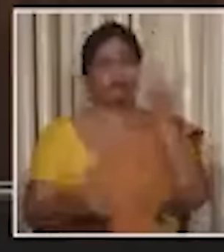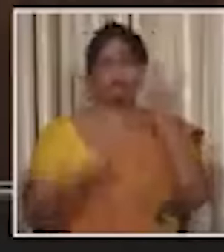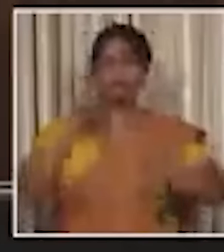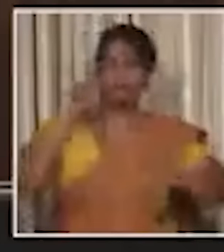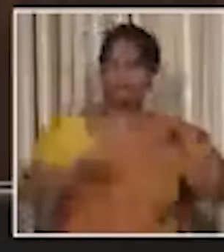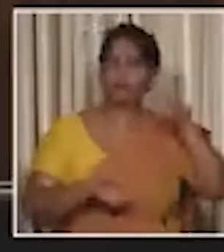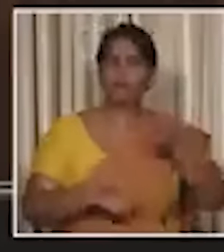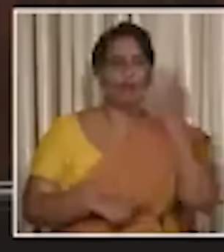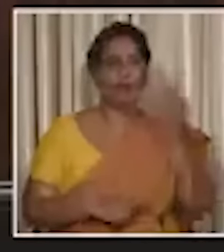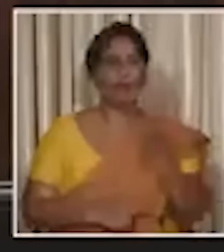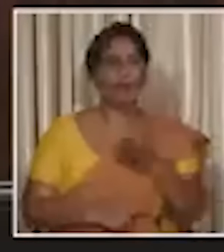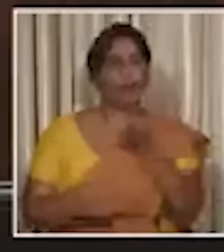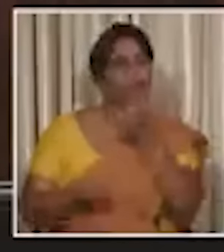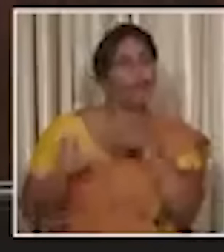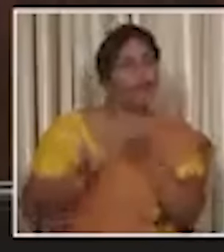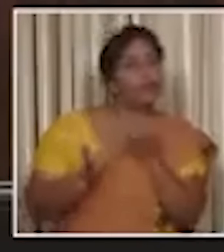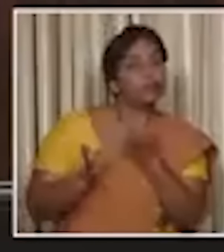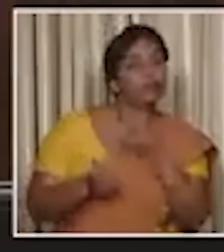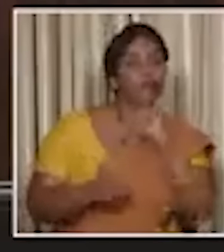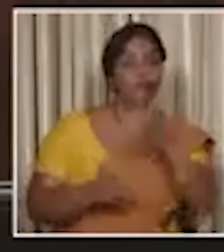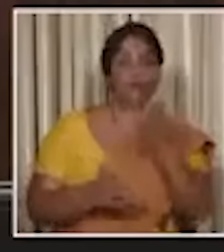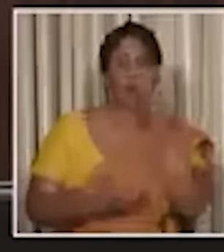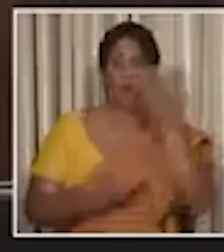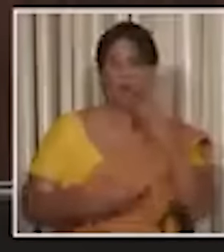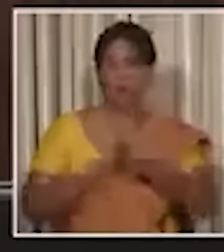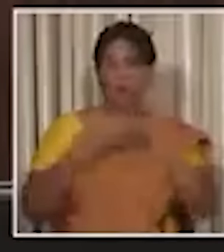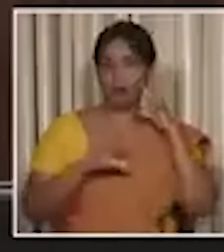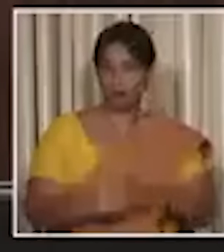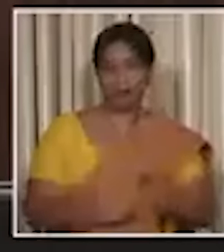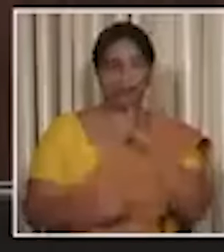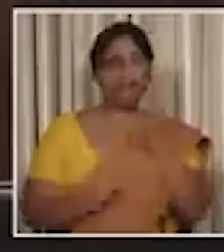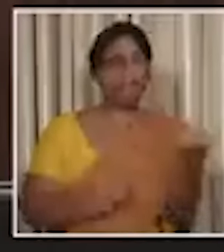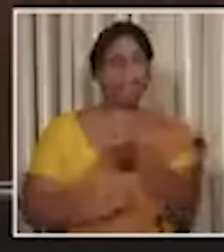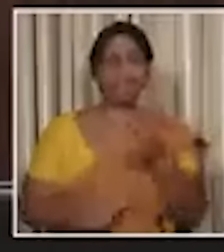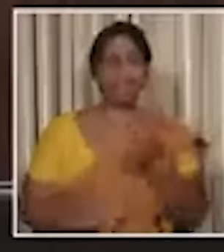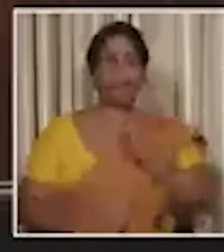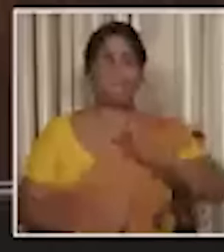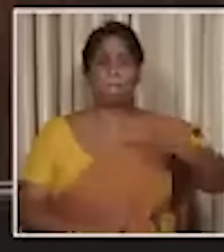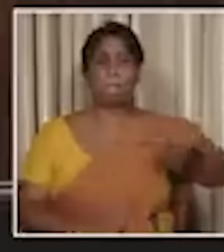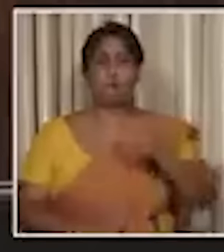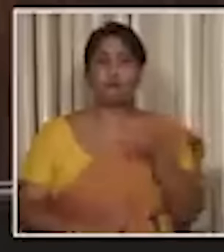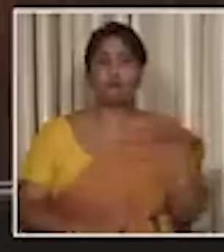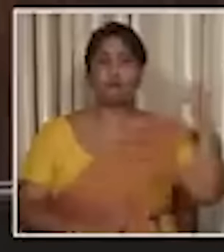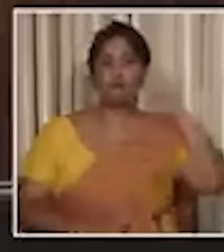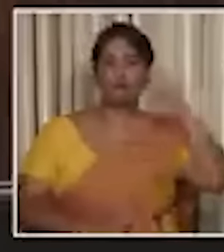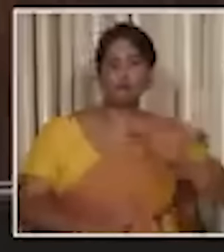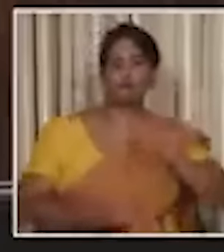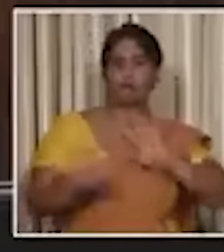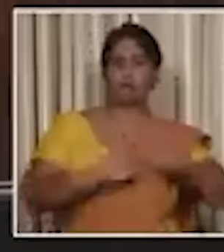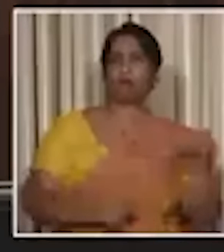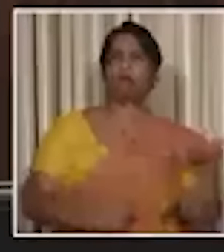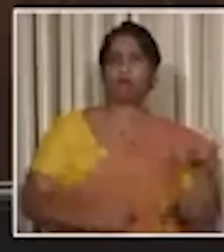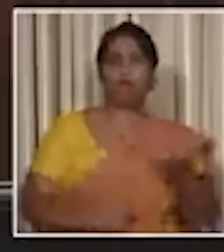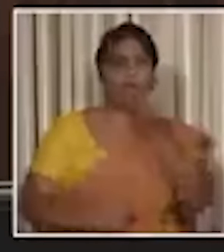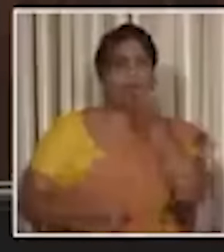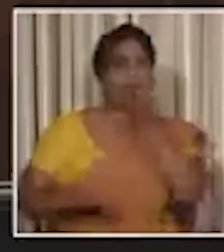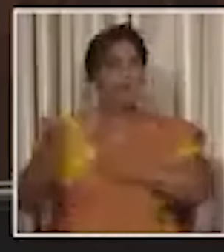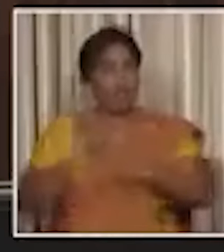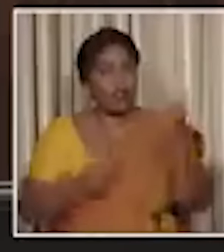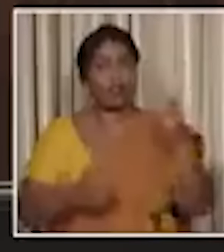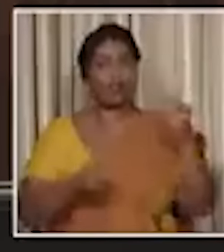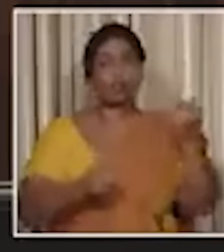நபராகவே மாற்றப்பட்டிருக்கின்றார். கடன் சுமையினால் அவர்கள் சமூகத்தில் ஒடுக்கப்பட்ட சமூகத்தினராக காணப்படுகின்றார்கள். பிள்ளைகளுடைய